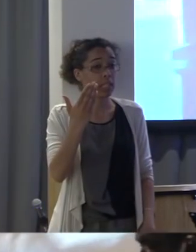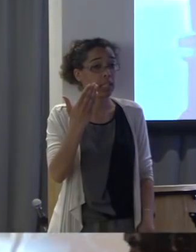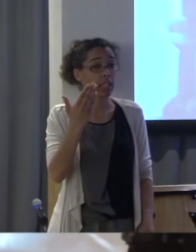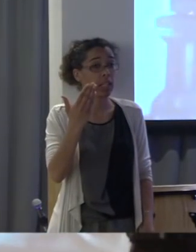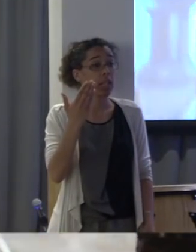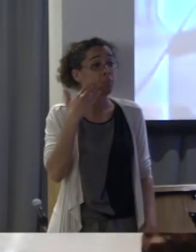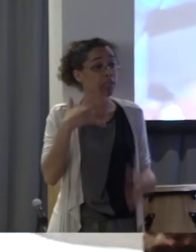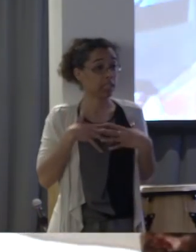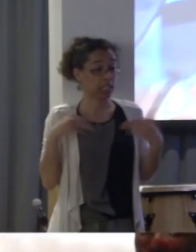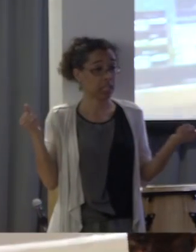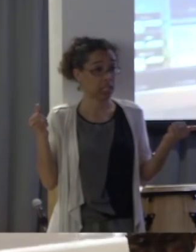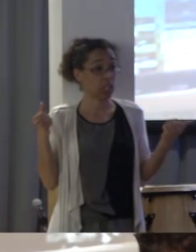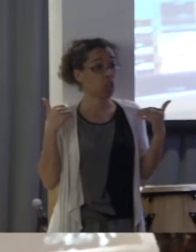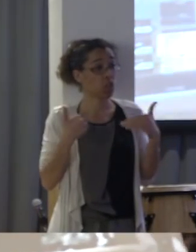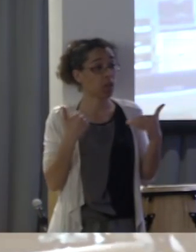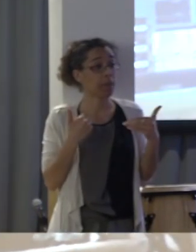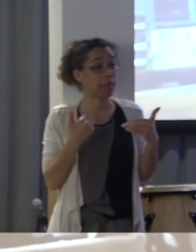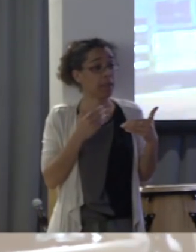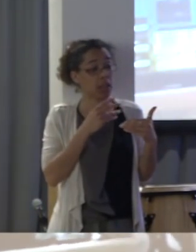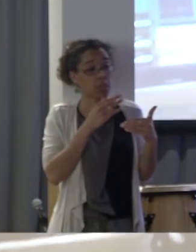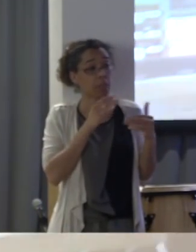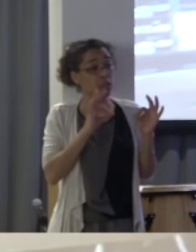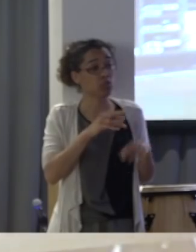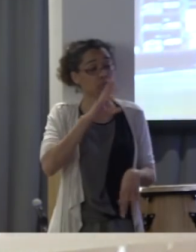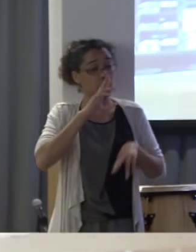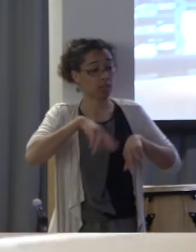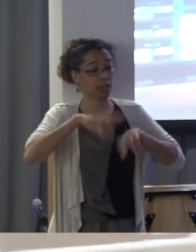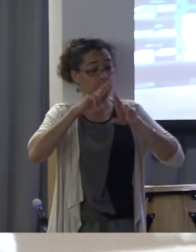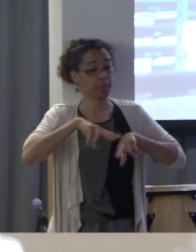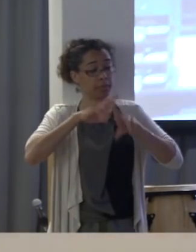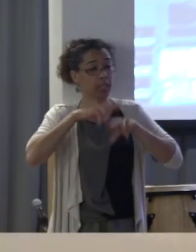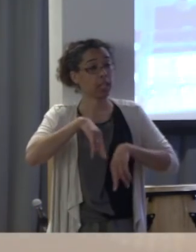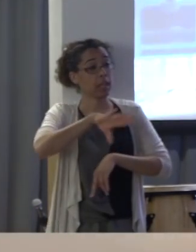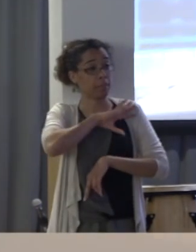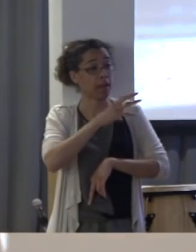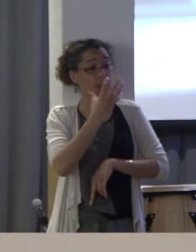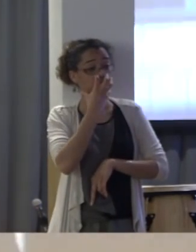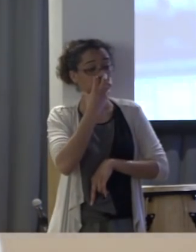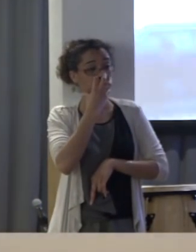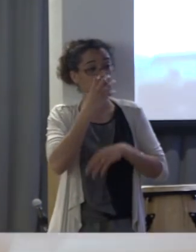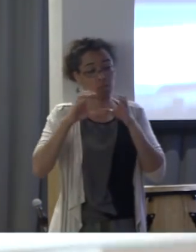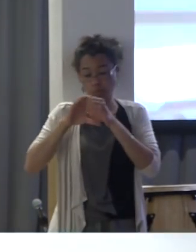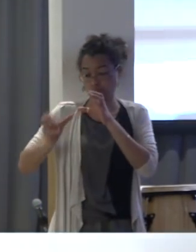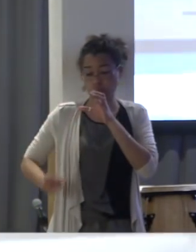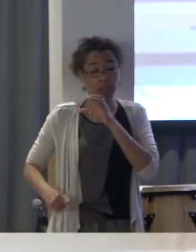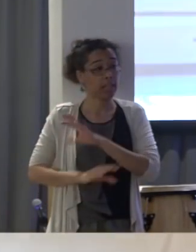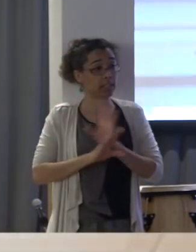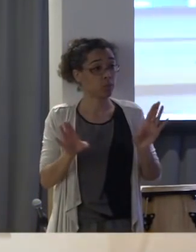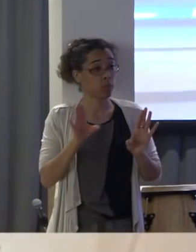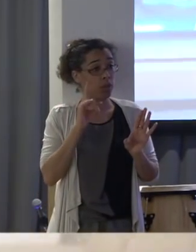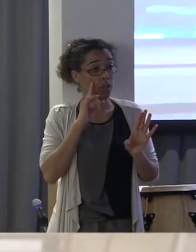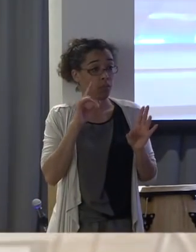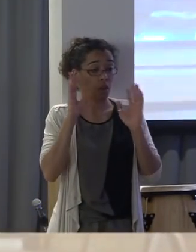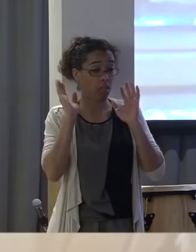à être guérie, elle ne pourra que respirer au moyen d'oxygène, une bouteille d'oxygène. Mais c'est parce qu'elle a